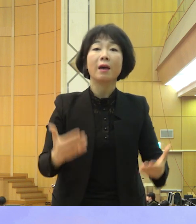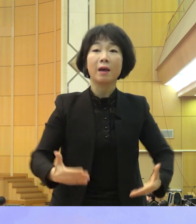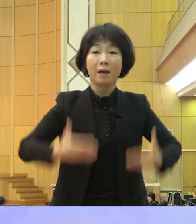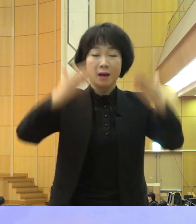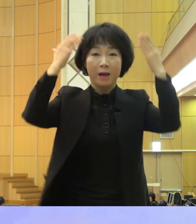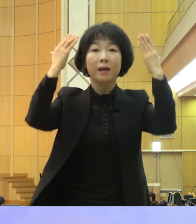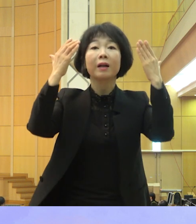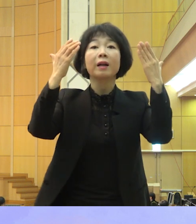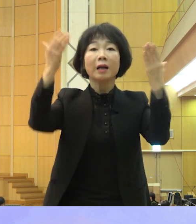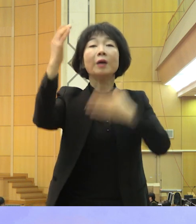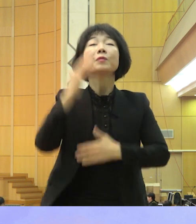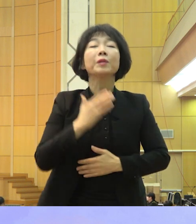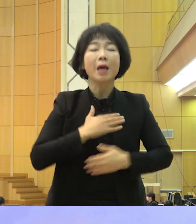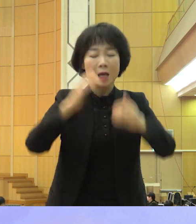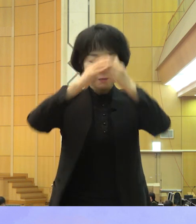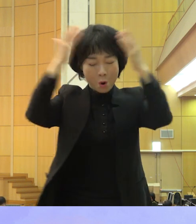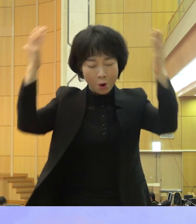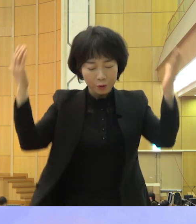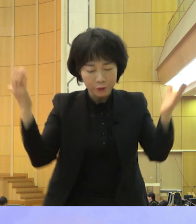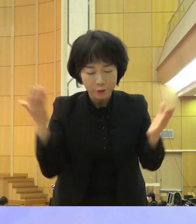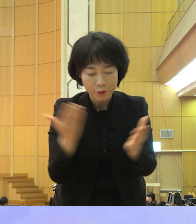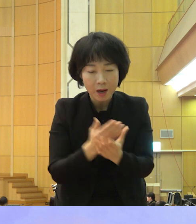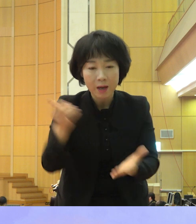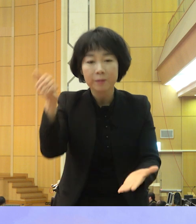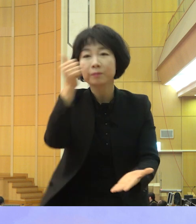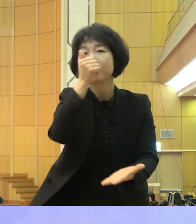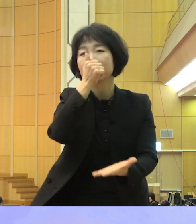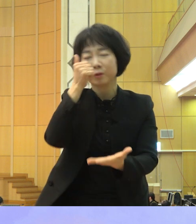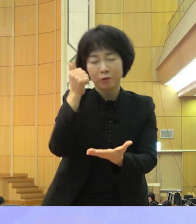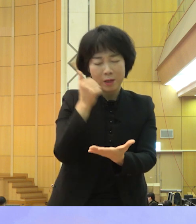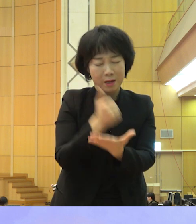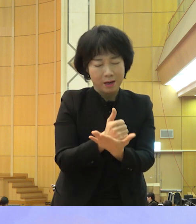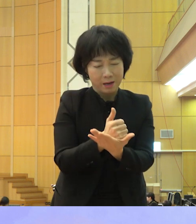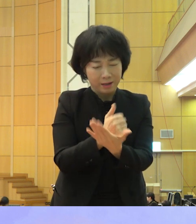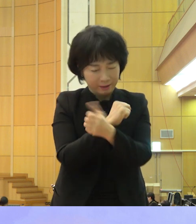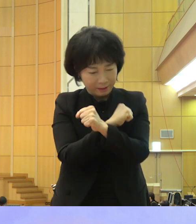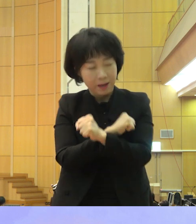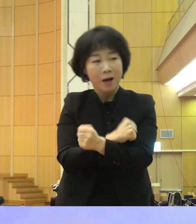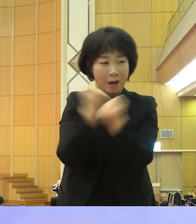찬양하세. 내 모든 죄